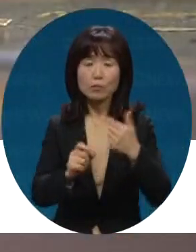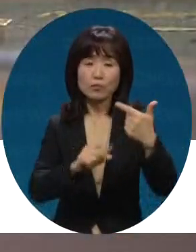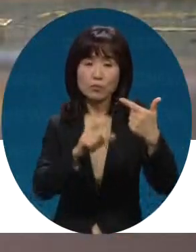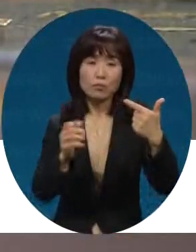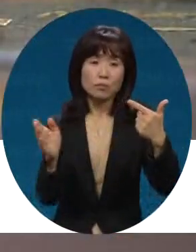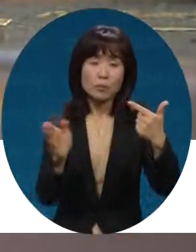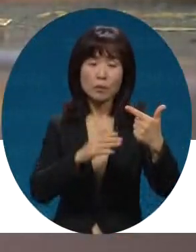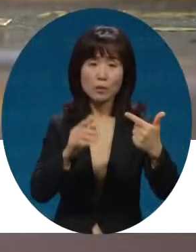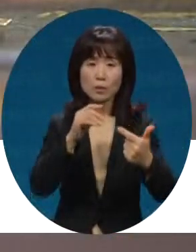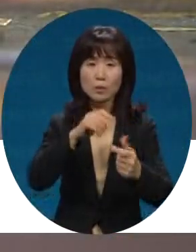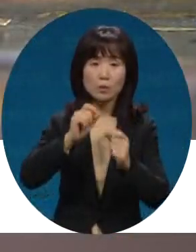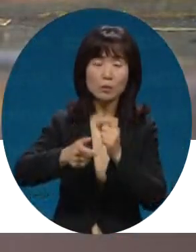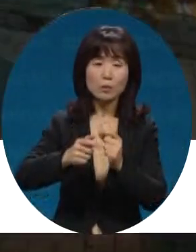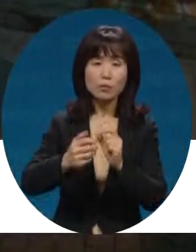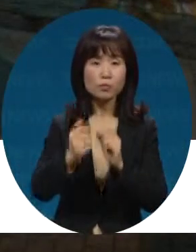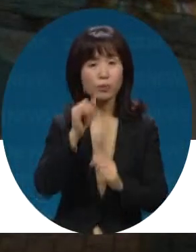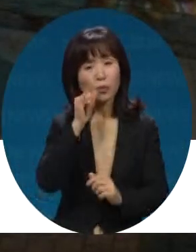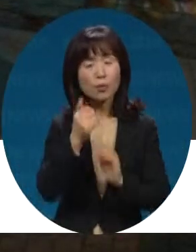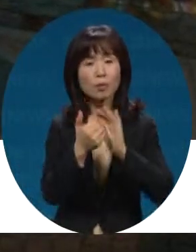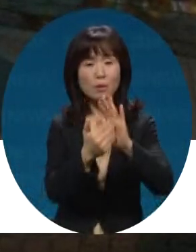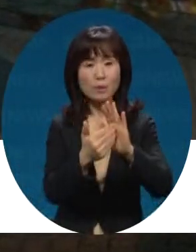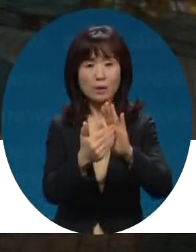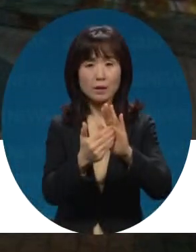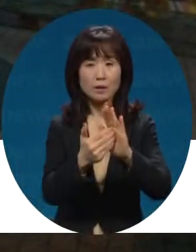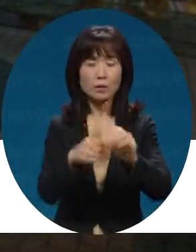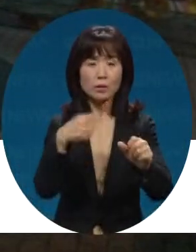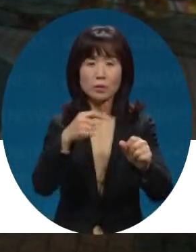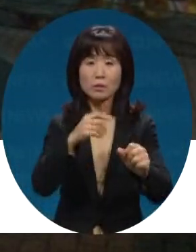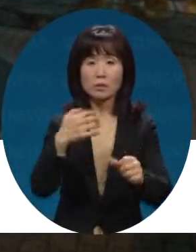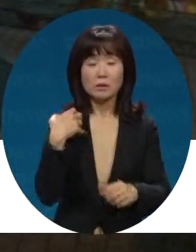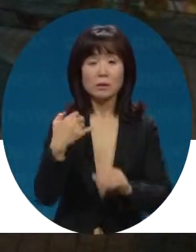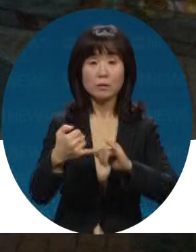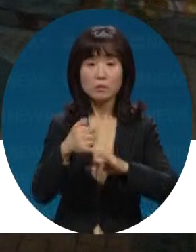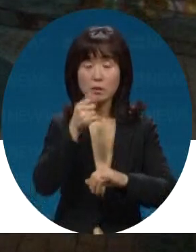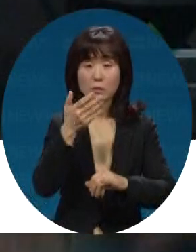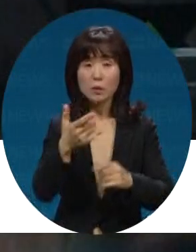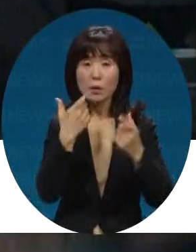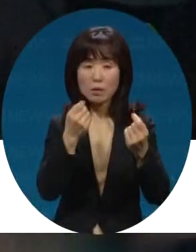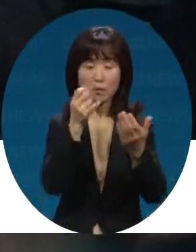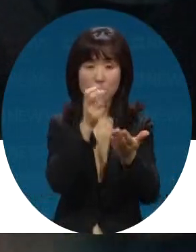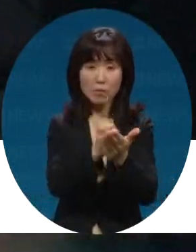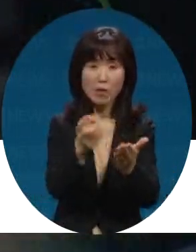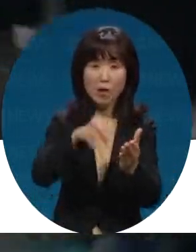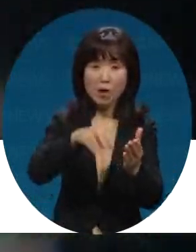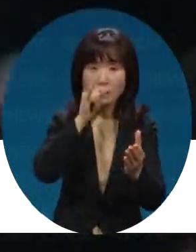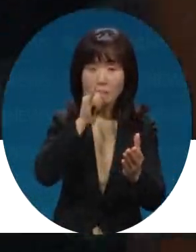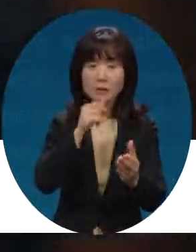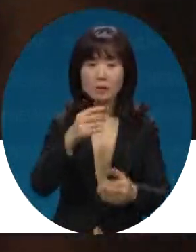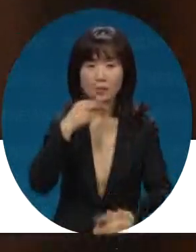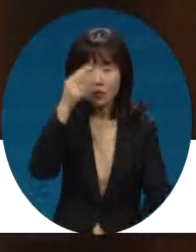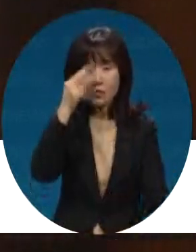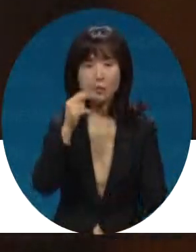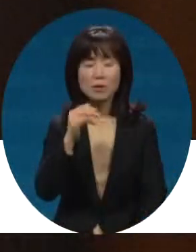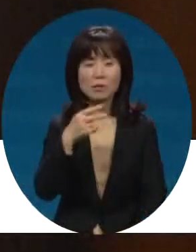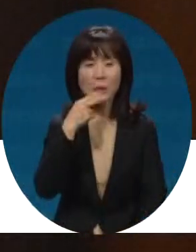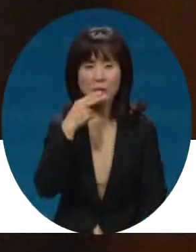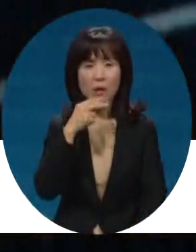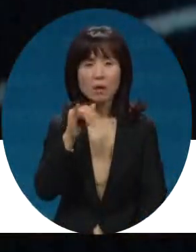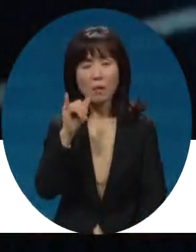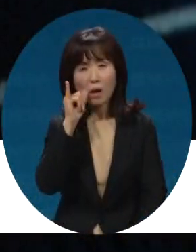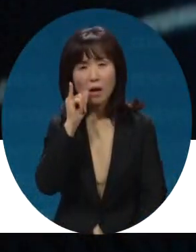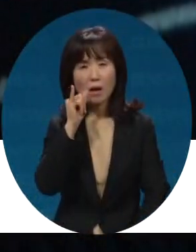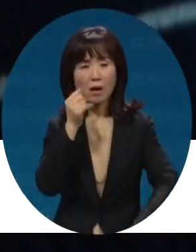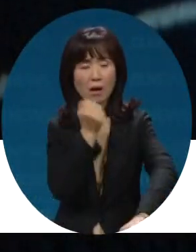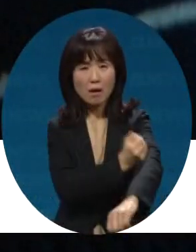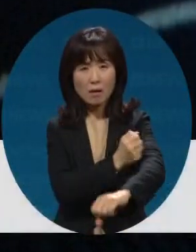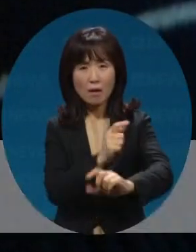6월부터 도박 중독 예방 등을 위한 보건교육이 의무화됐지만 같은 법의 명시된 음주 흡연 마약 등 다른 중독 교육까지